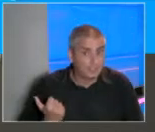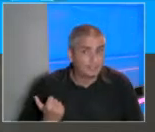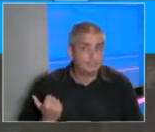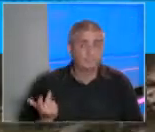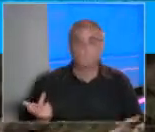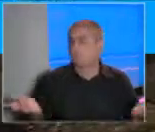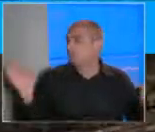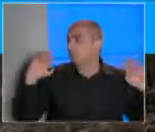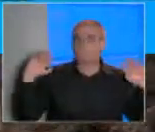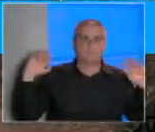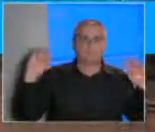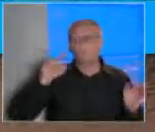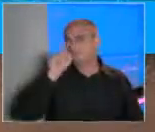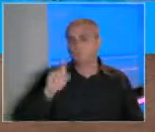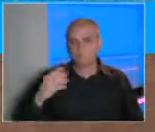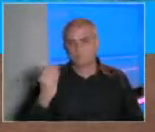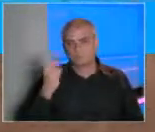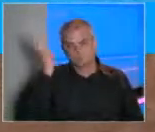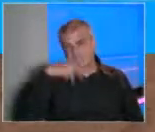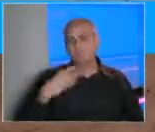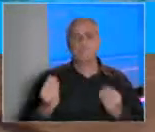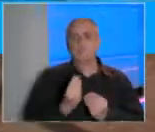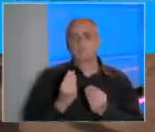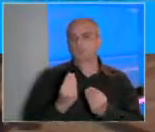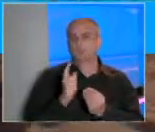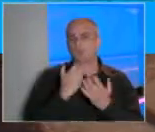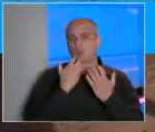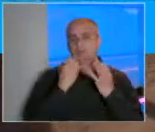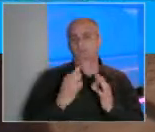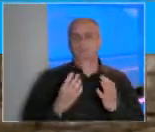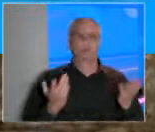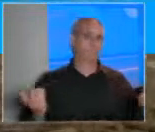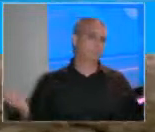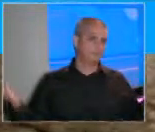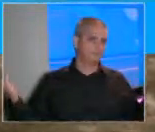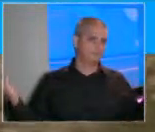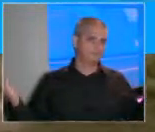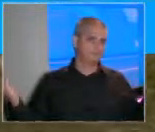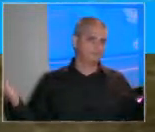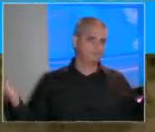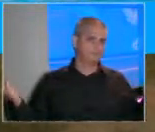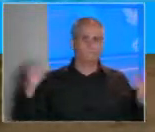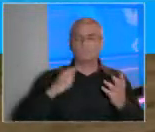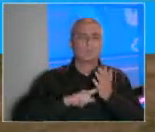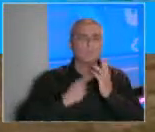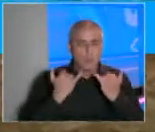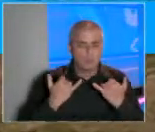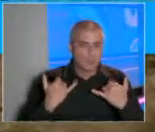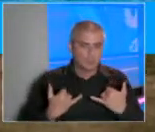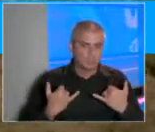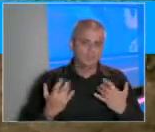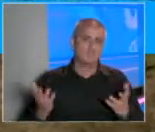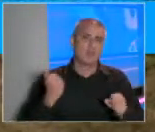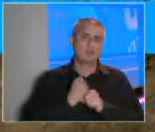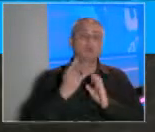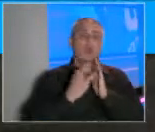תמונת לוויין, אני לא יודע מה, יכול להיות שמישהו הבין משהו שלא הוסבר על ידי האחר. אבל בוא נדבר על המהות. המהות כרגע היא